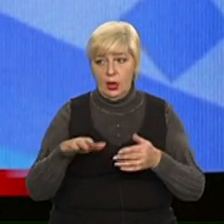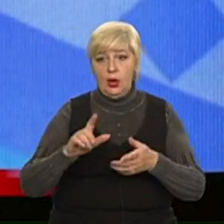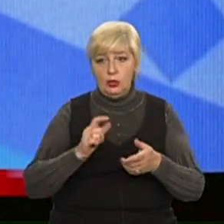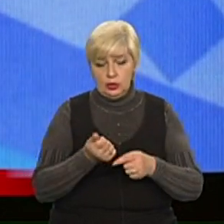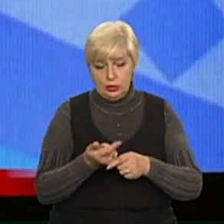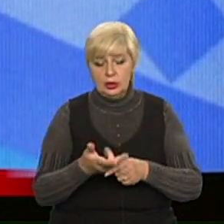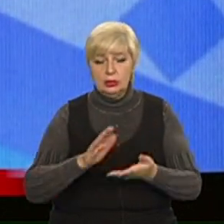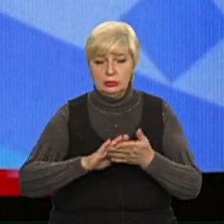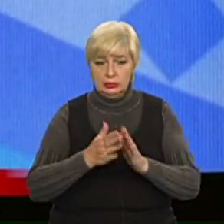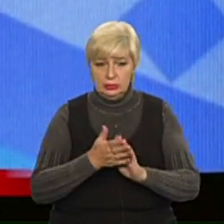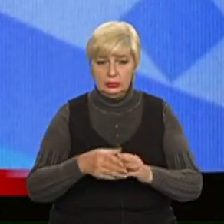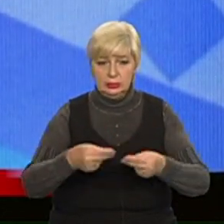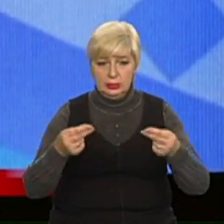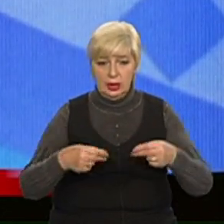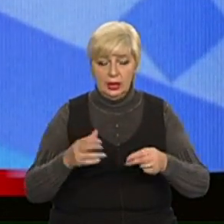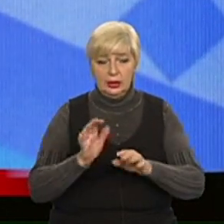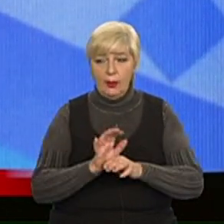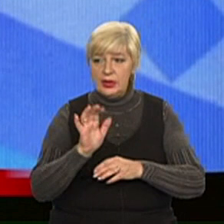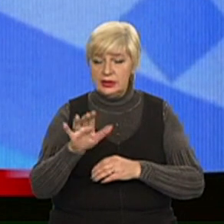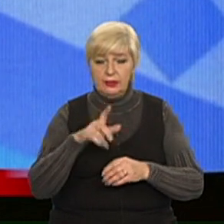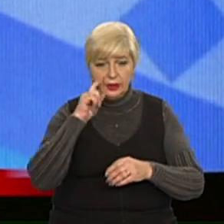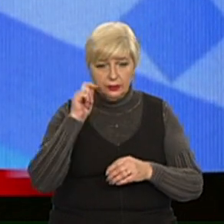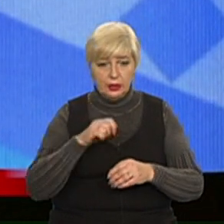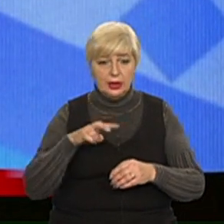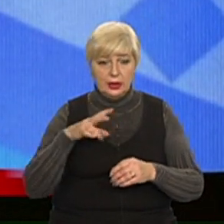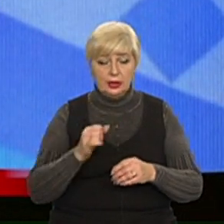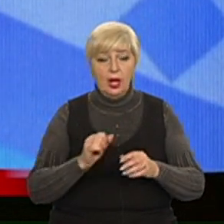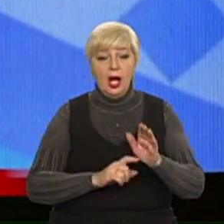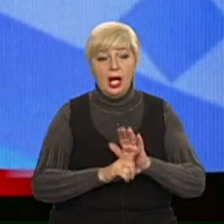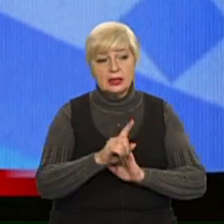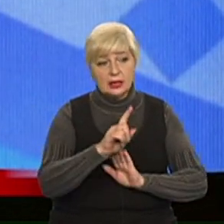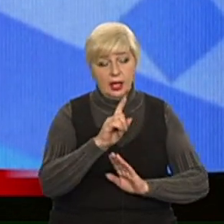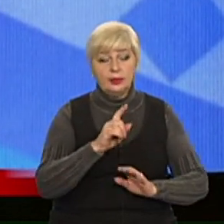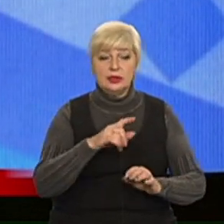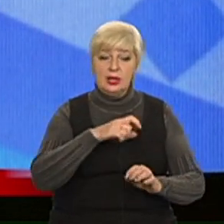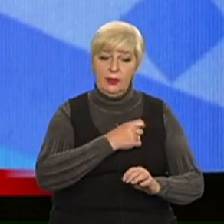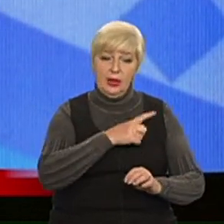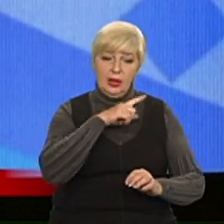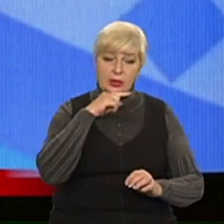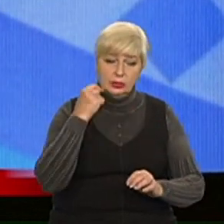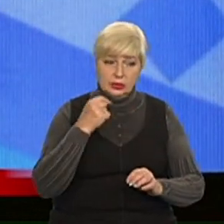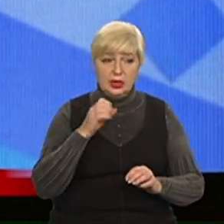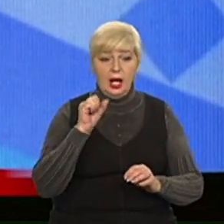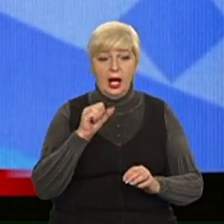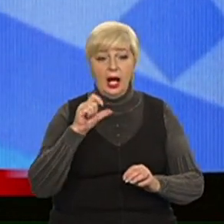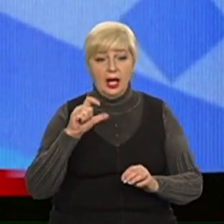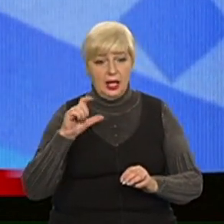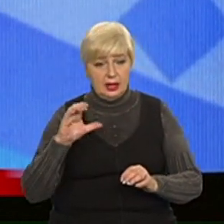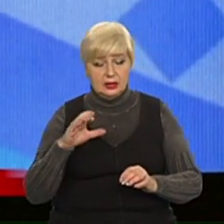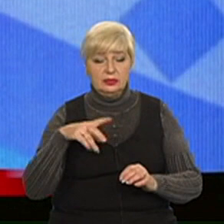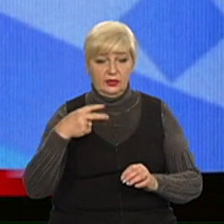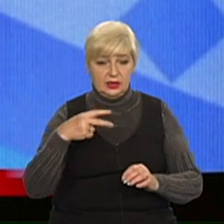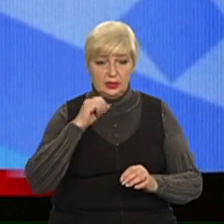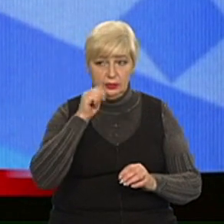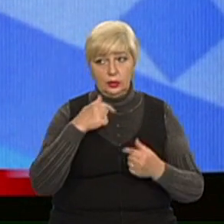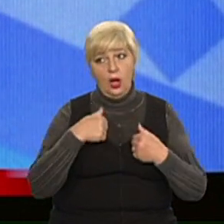коммерческих контрактов на ее поставки в Украину. А с запуском белорусской АЭС в 2020 году нам будет